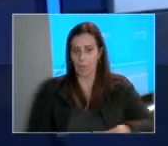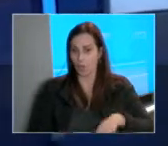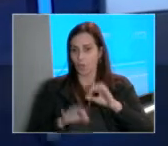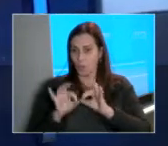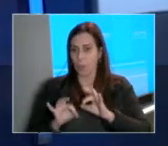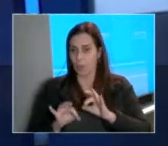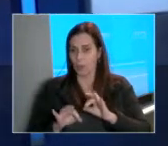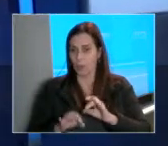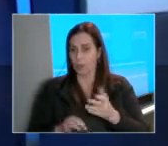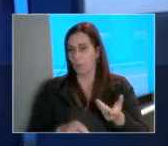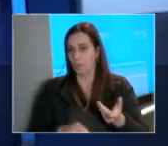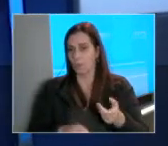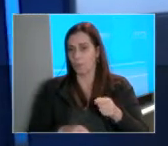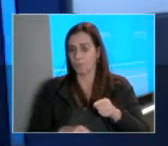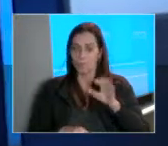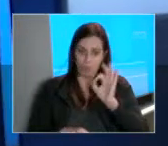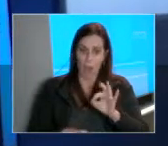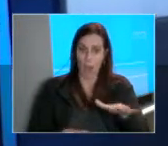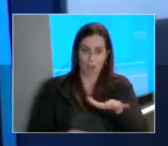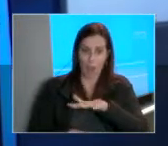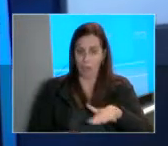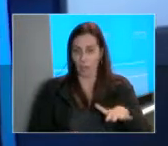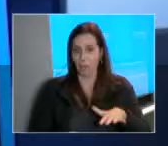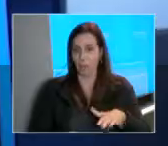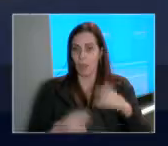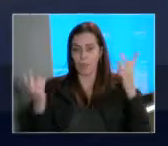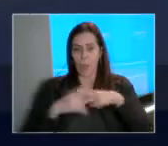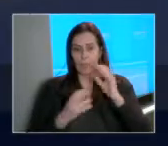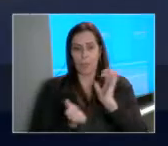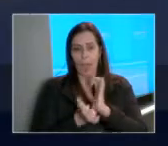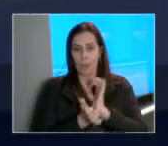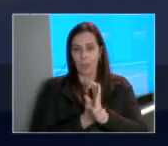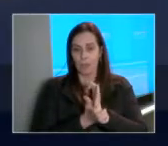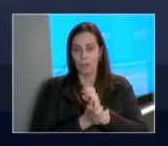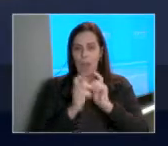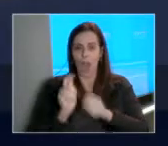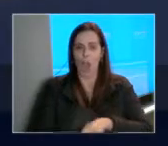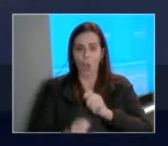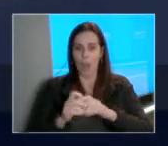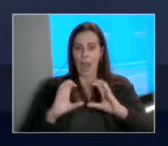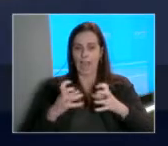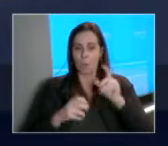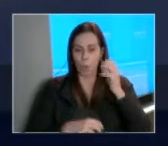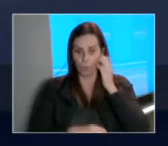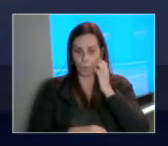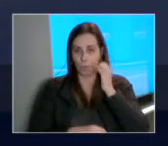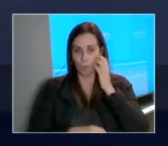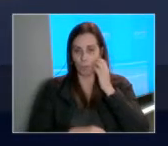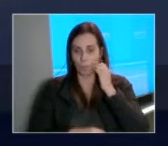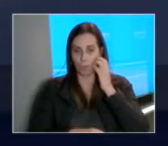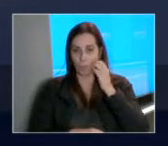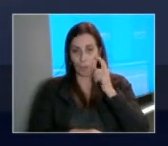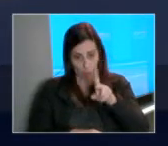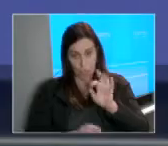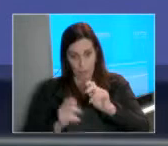שייך למועצת דרום השרון, ושייך... בהסכם חכירת קרקע לחקלאות, לקיבוץ גבעת השלושה. חקלאות. ובאמת